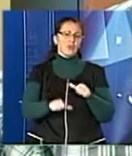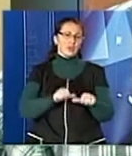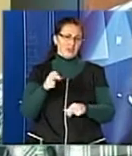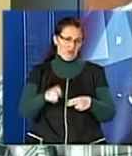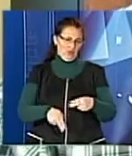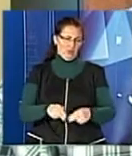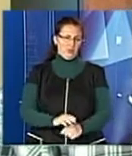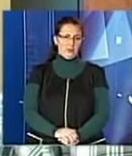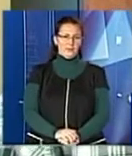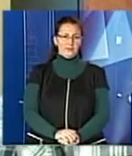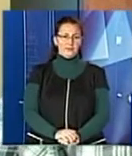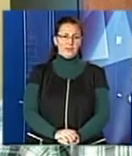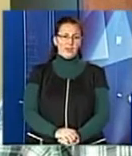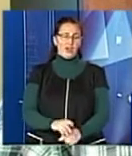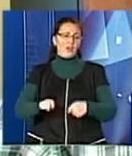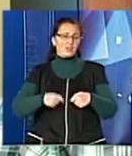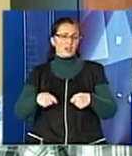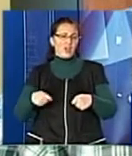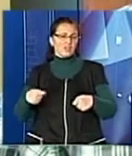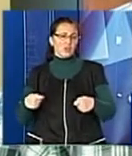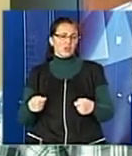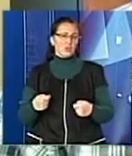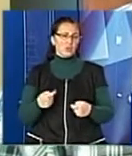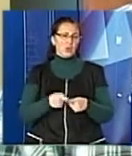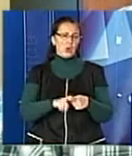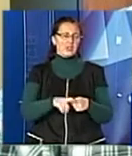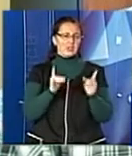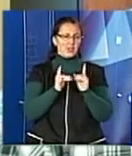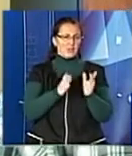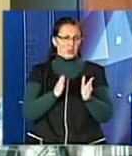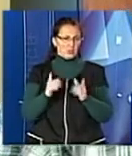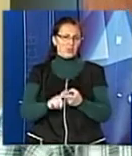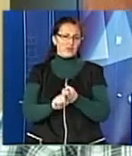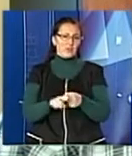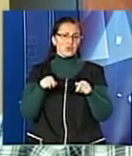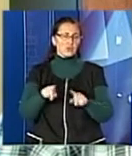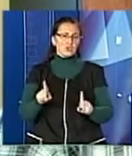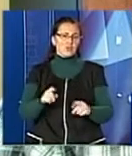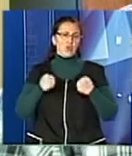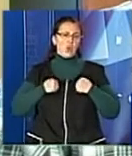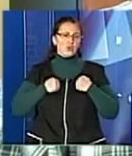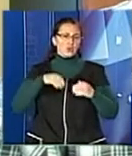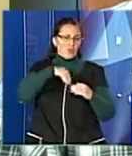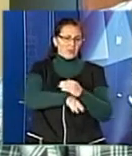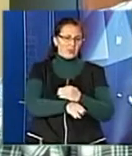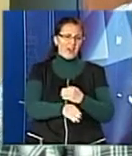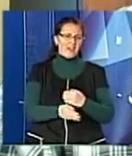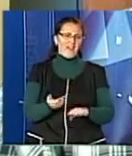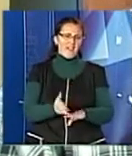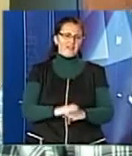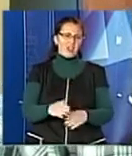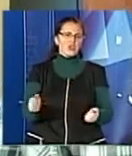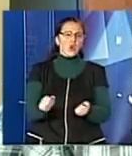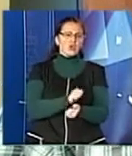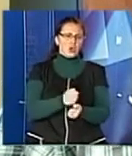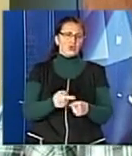є складність з тими гуртожитками, там трошки затягнули, з тим гуртожитком затягнулися у зв'язку з тим, що душові в підвалі і дуже тяжко сохнуть роботи, і